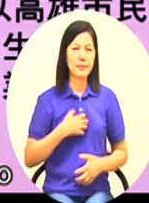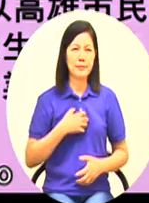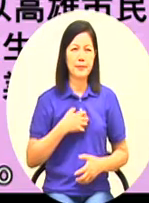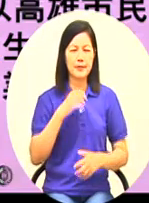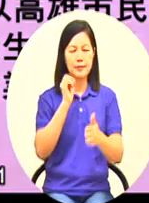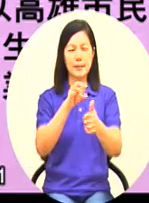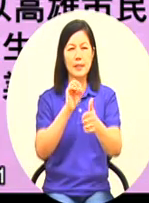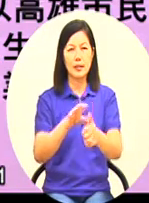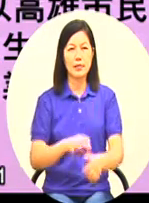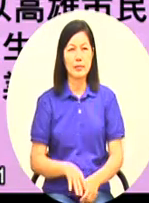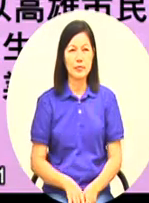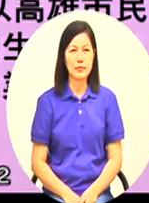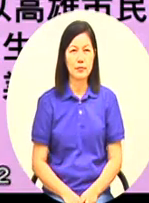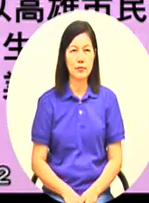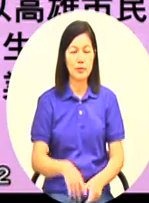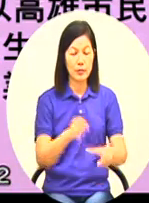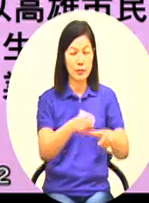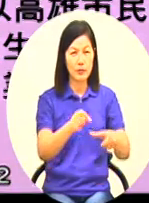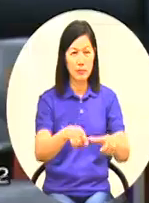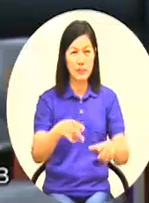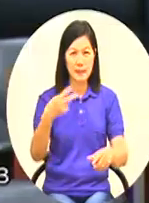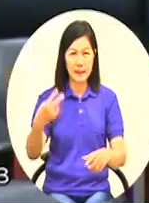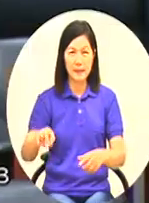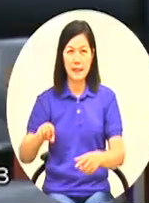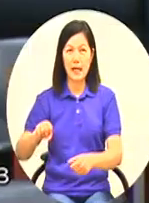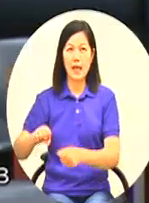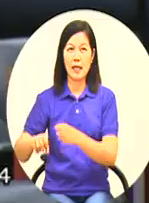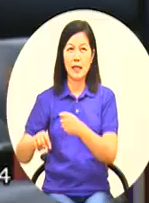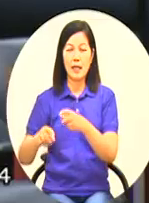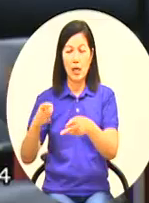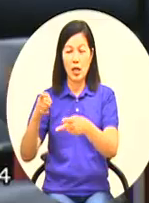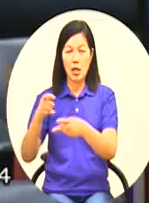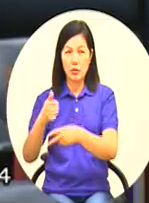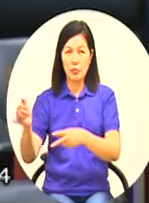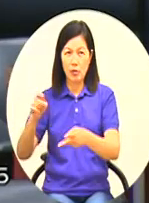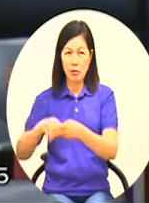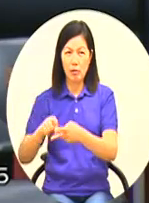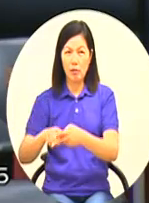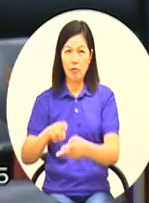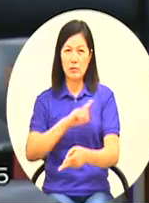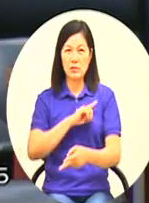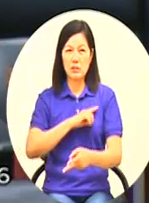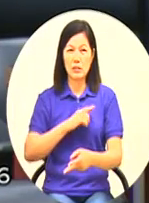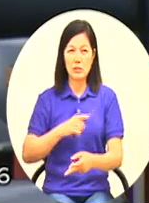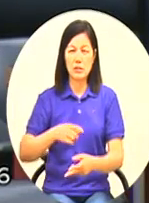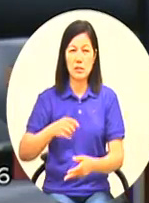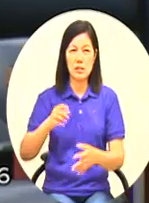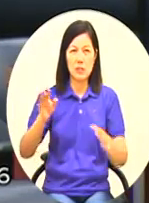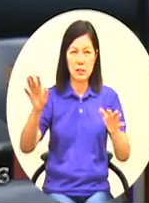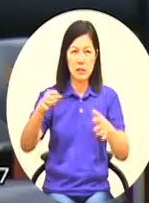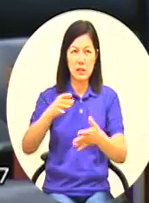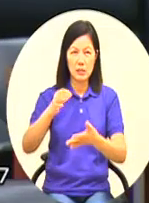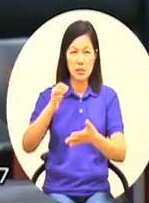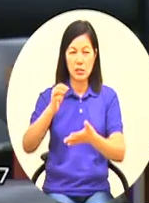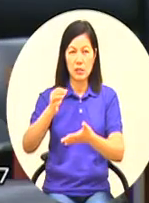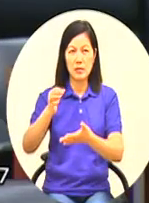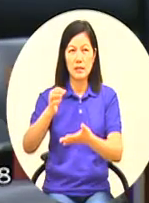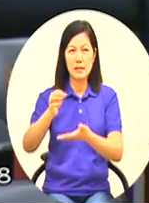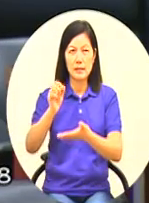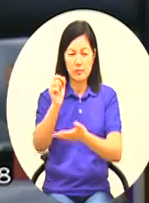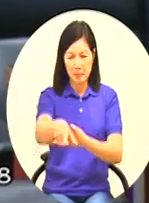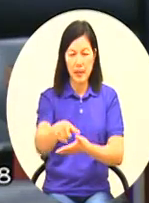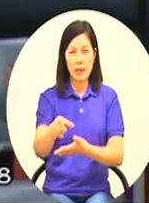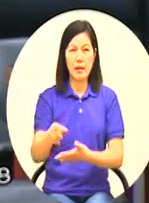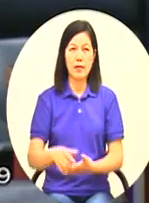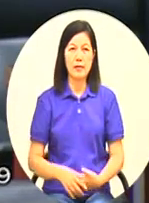者叫他员工来标售的，让一般我们高雄市民哦都没办法去标